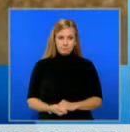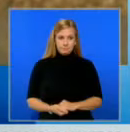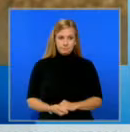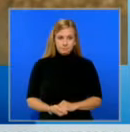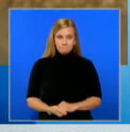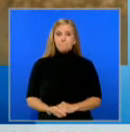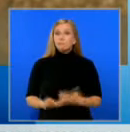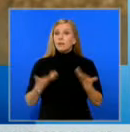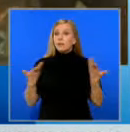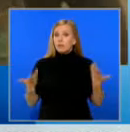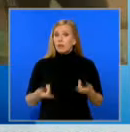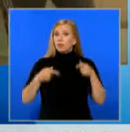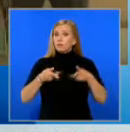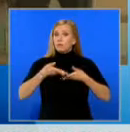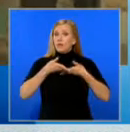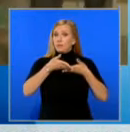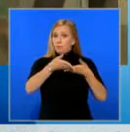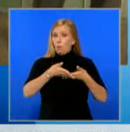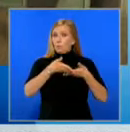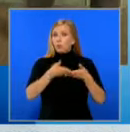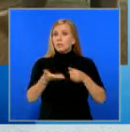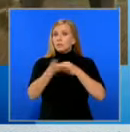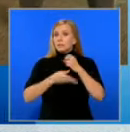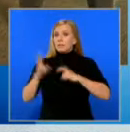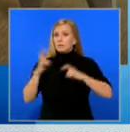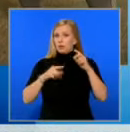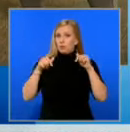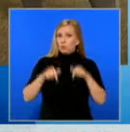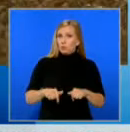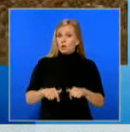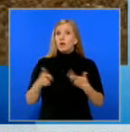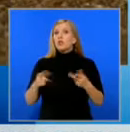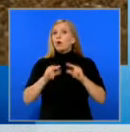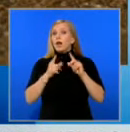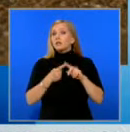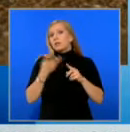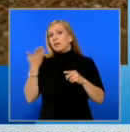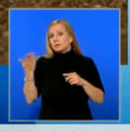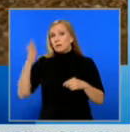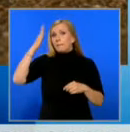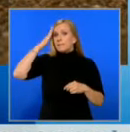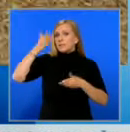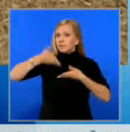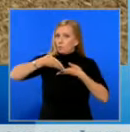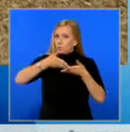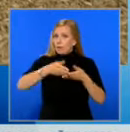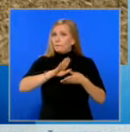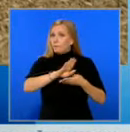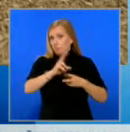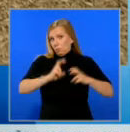то ще бъде в полза на земеделските производители у нас или не той каза че от една страна министерството подкрепя